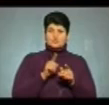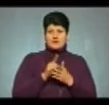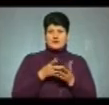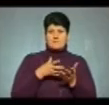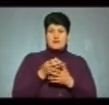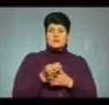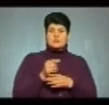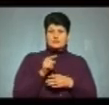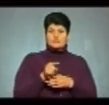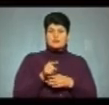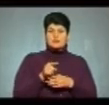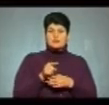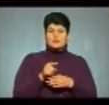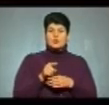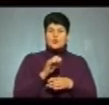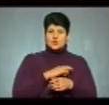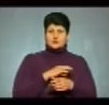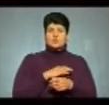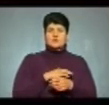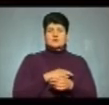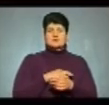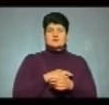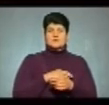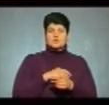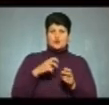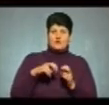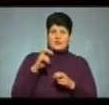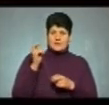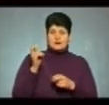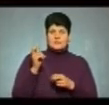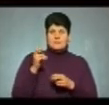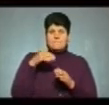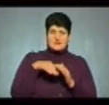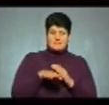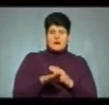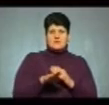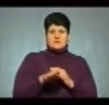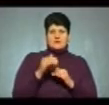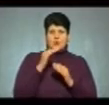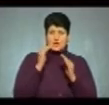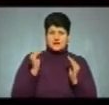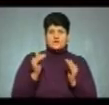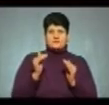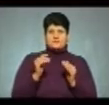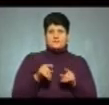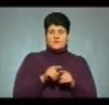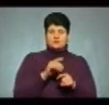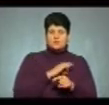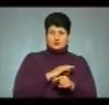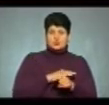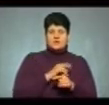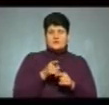платити, тому що вони проходять, все одно ж користуються сходовими клітками, підвалами, горищами. Вони також користуються і цю частку